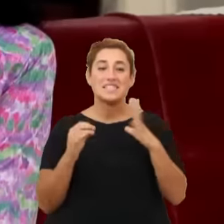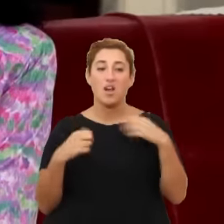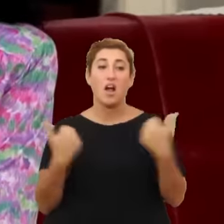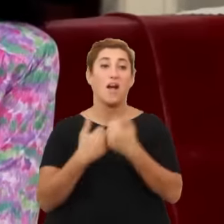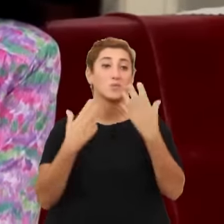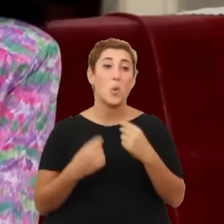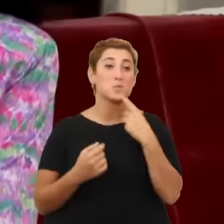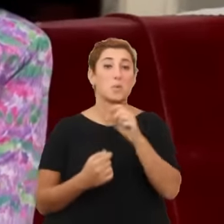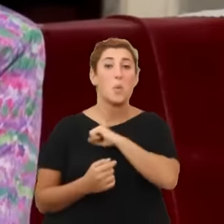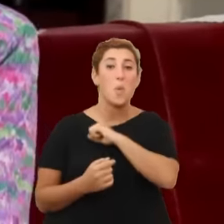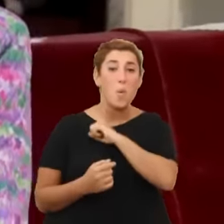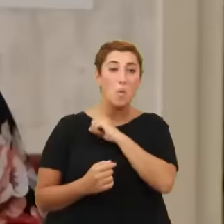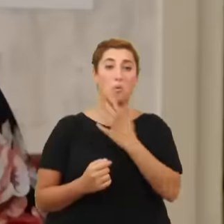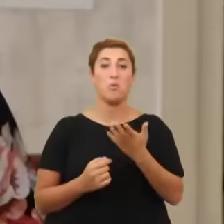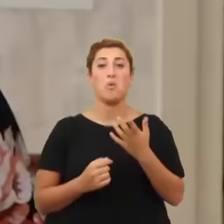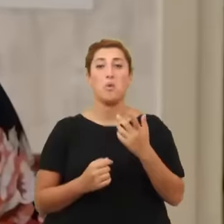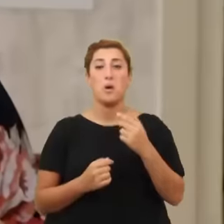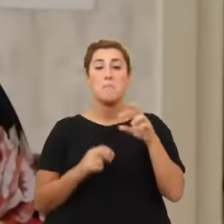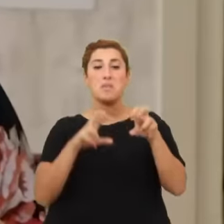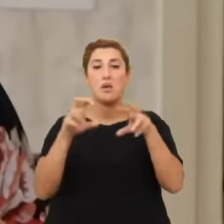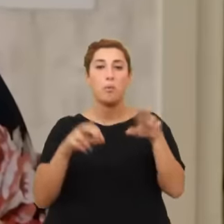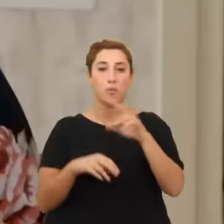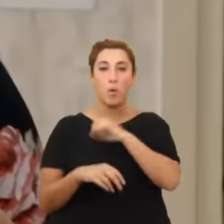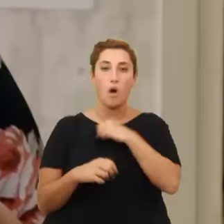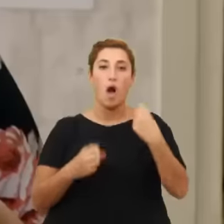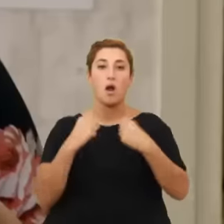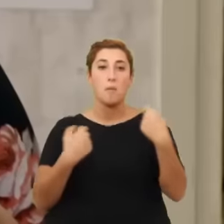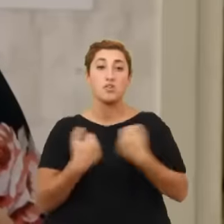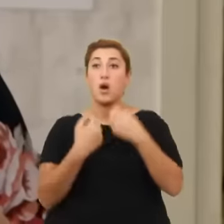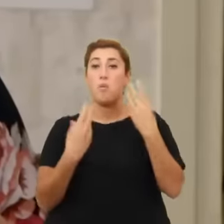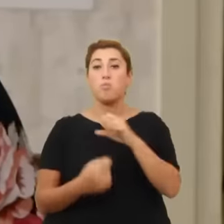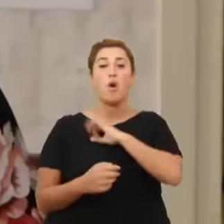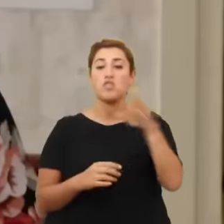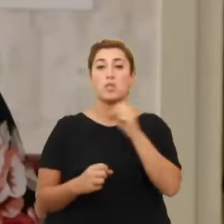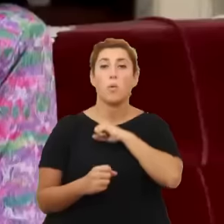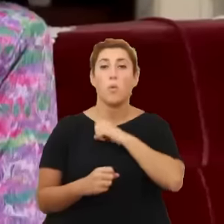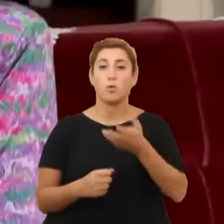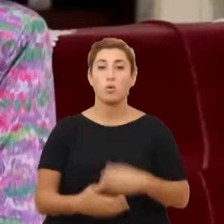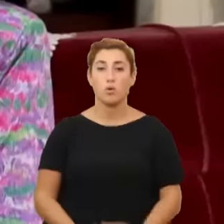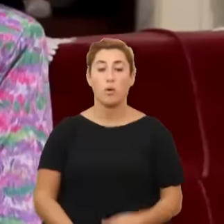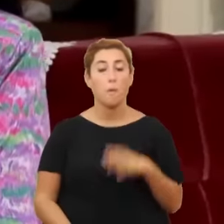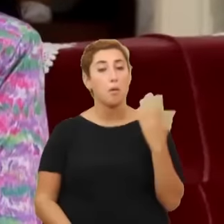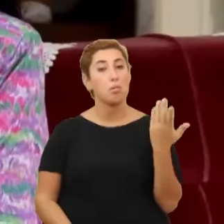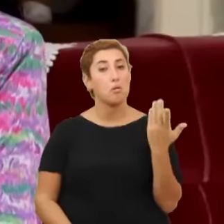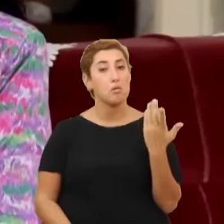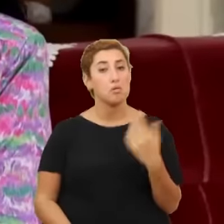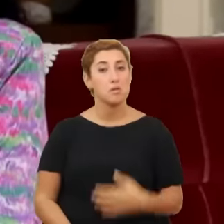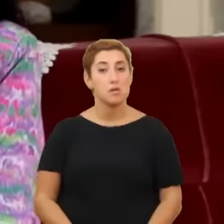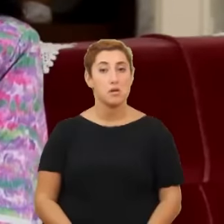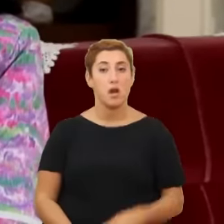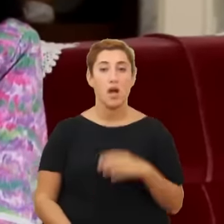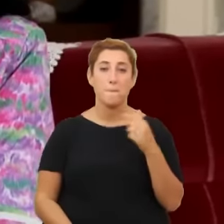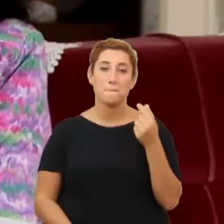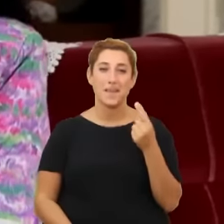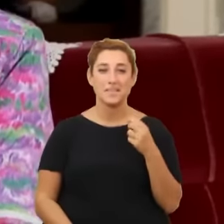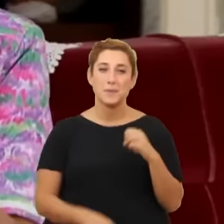Kaza geçiririm diye korkuyor. Mikroplardan korkuyor, araba çarpar diye korkuyor, her şeyden korkuyor. Allah Allah.